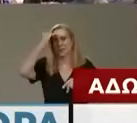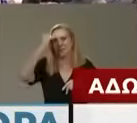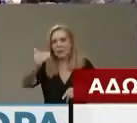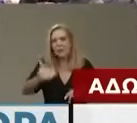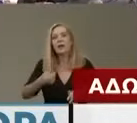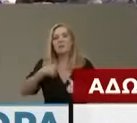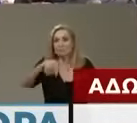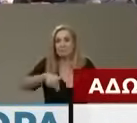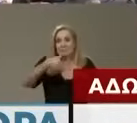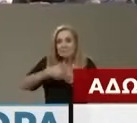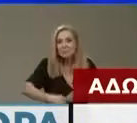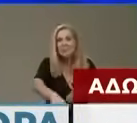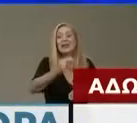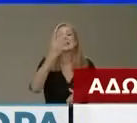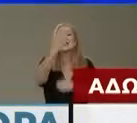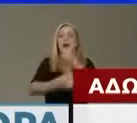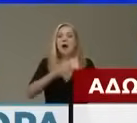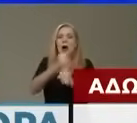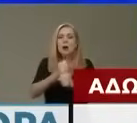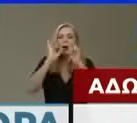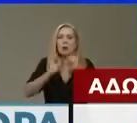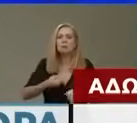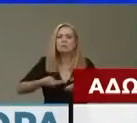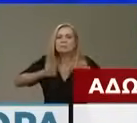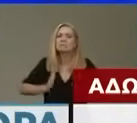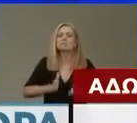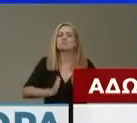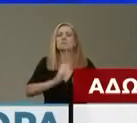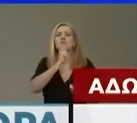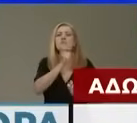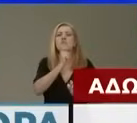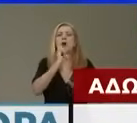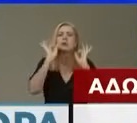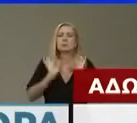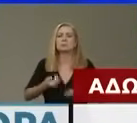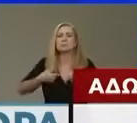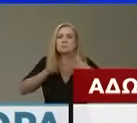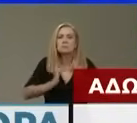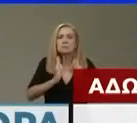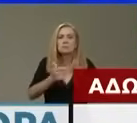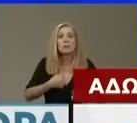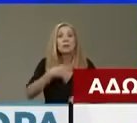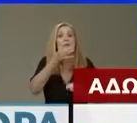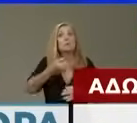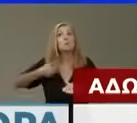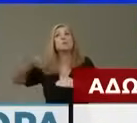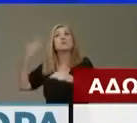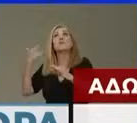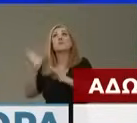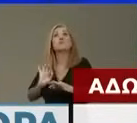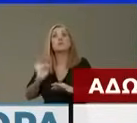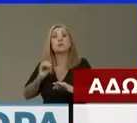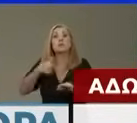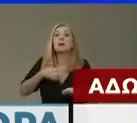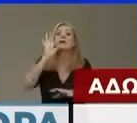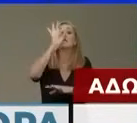ανακοίνωση. Θα συναγωγήσουμε λίγο τον κύριο υποψήφιο πρόεδρο του ΣΥΡΙΖΑ, τον κύριο Πολάκη, γι' αυτό. Την Τετάρτη, στο τεχνικό επίπεδο, πήραμε την